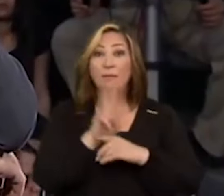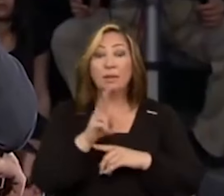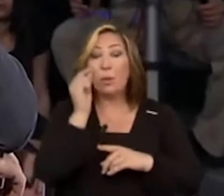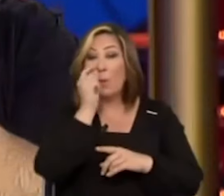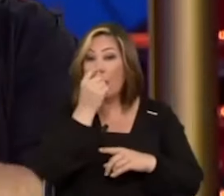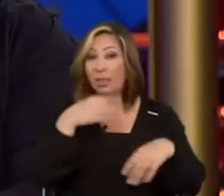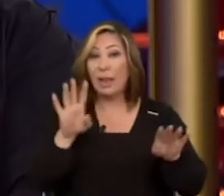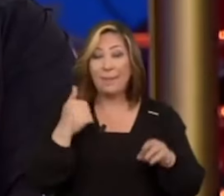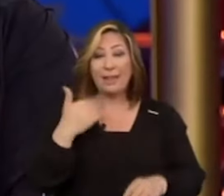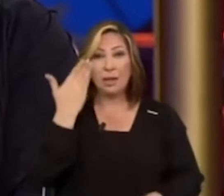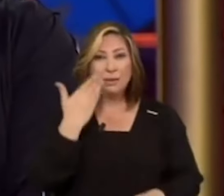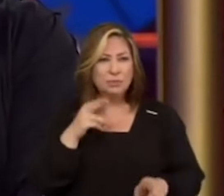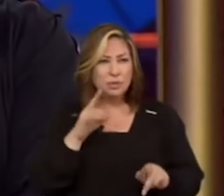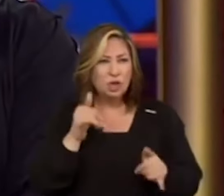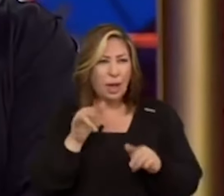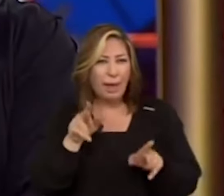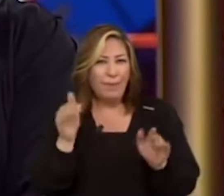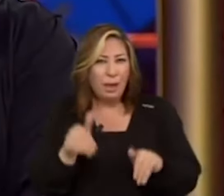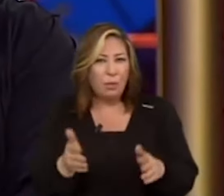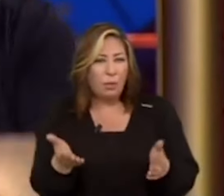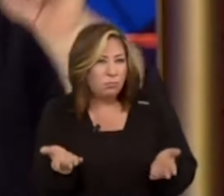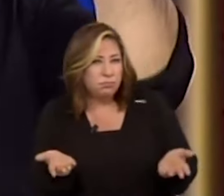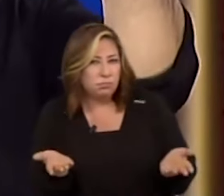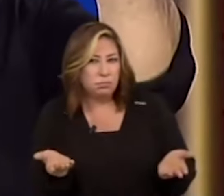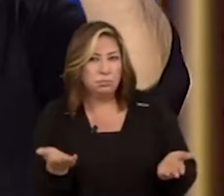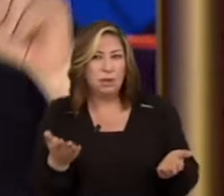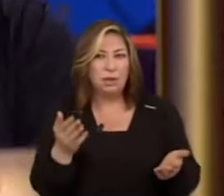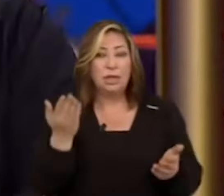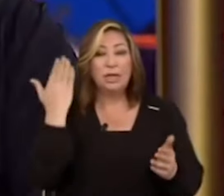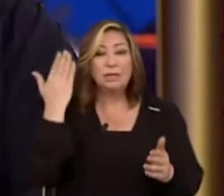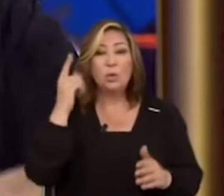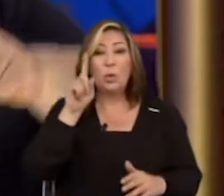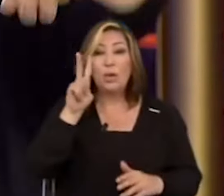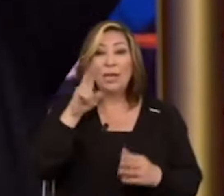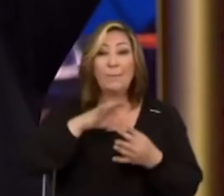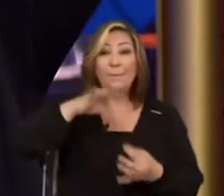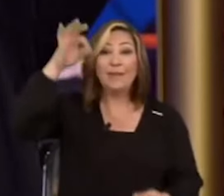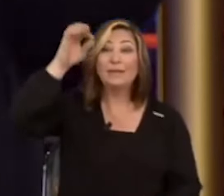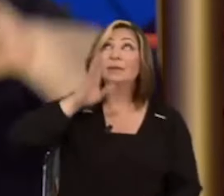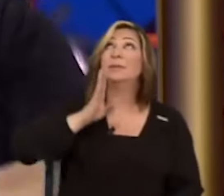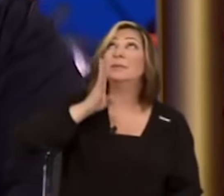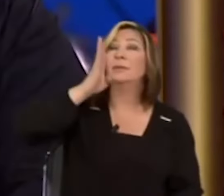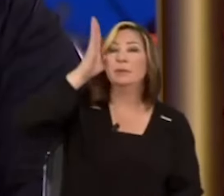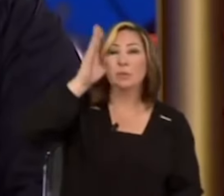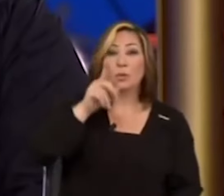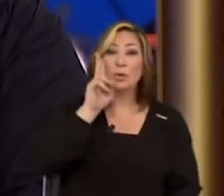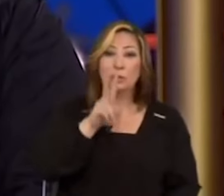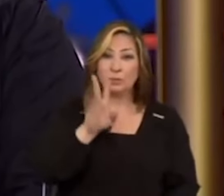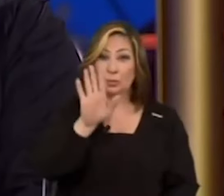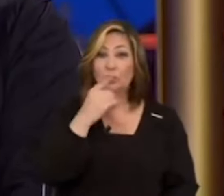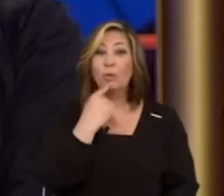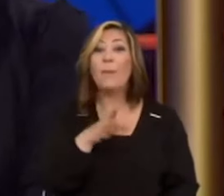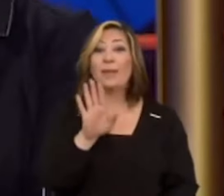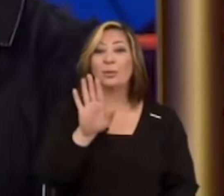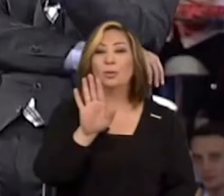Ben yani. De izlediğim zaman şaka gibi geliyor bana. Evet, evet. Geçen 12 metre trasa çıktım. Ha şimdi onu göreceğiz. Dur